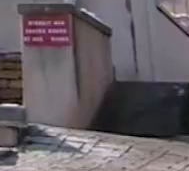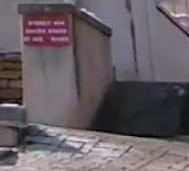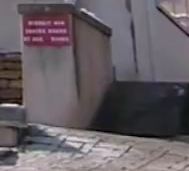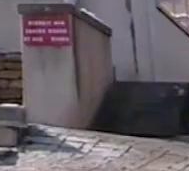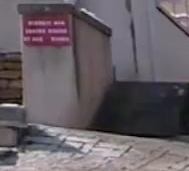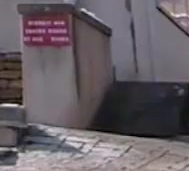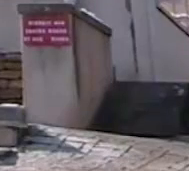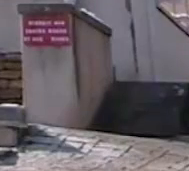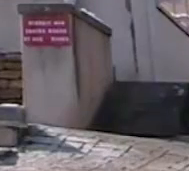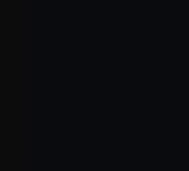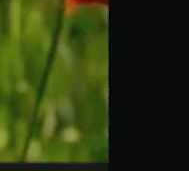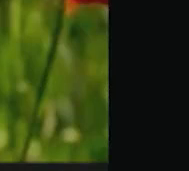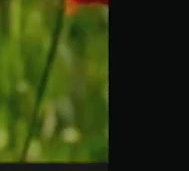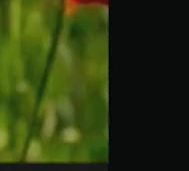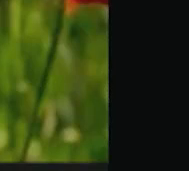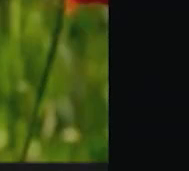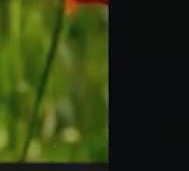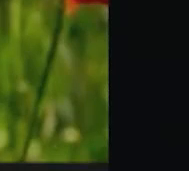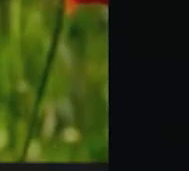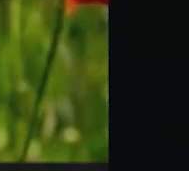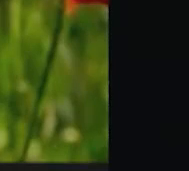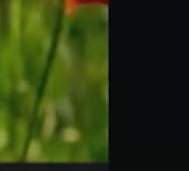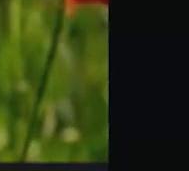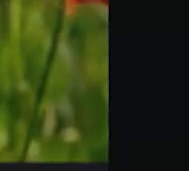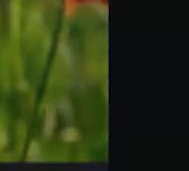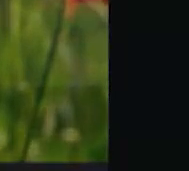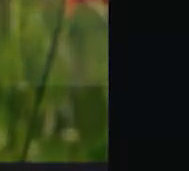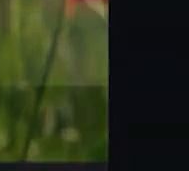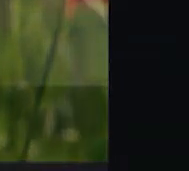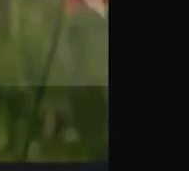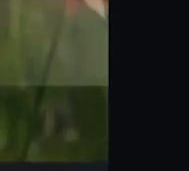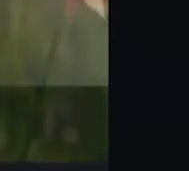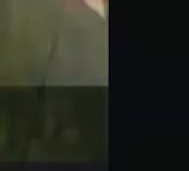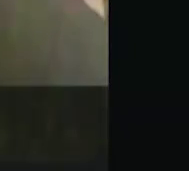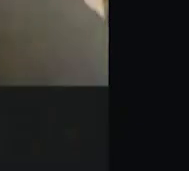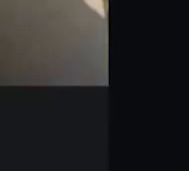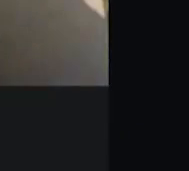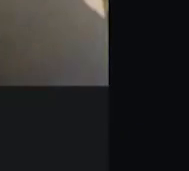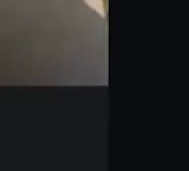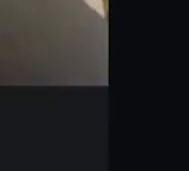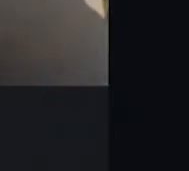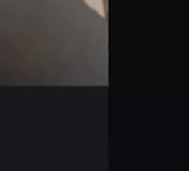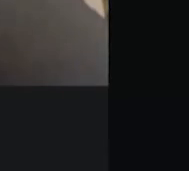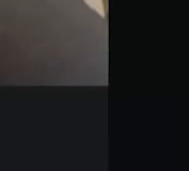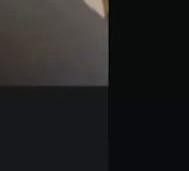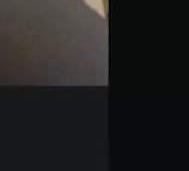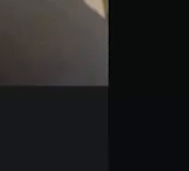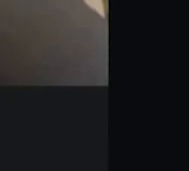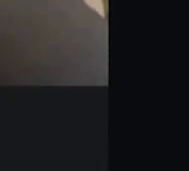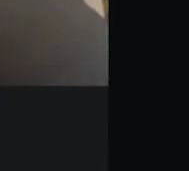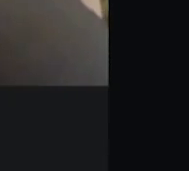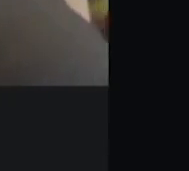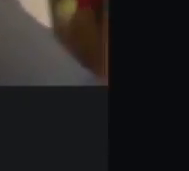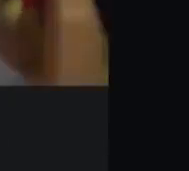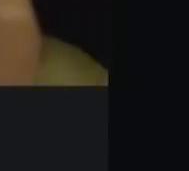Le deuxième nommé est la création d'un jardin thérapeutique pour personnes âgées dépendantes au sein de l'hôpital et EHPAD de